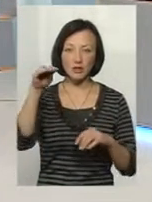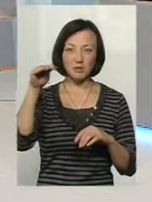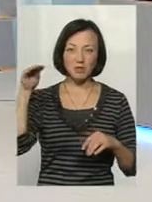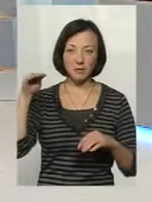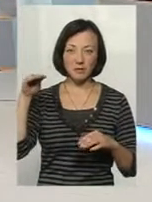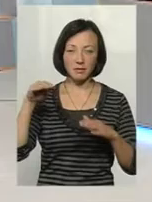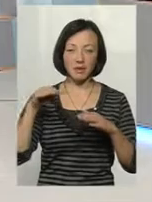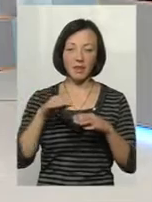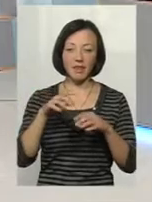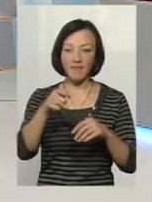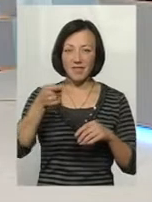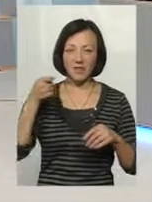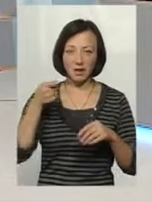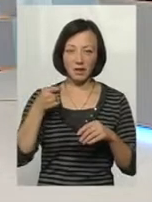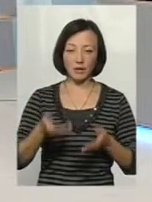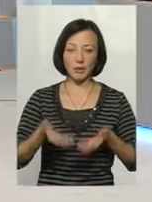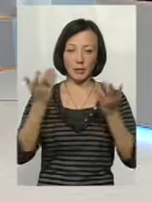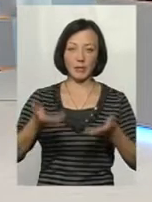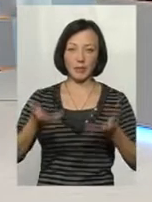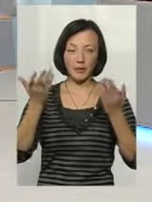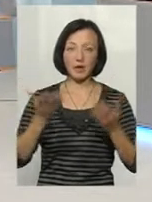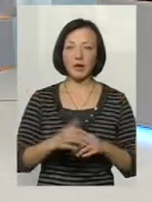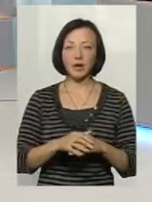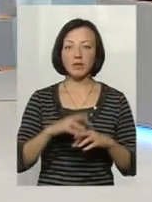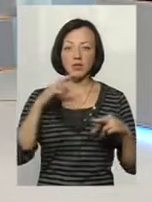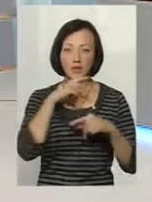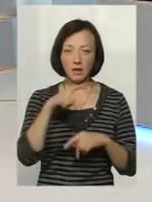відкритий своєчасно. Тобто ми проводили